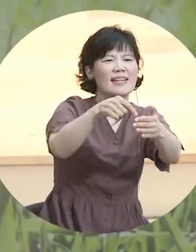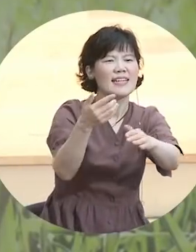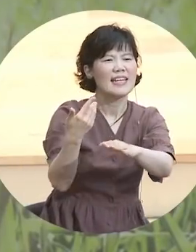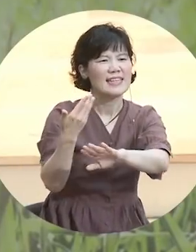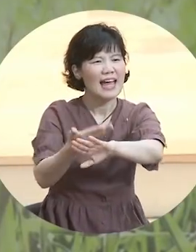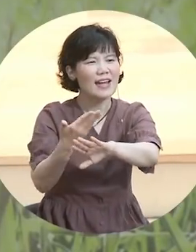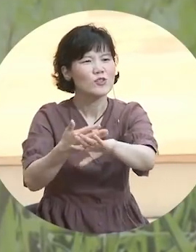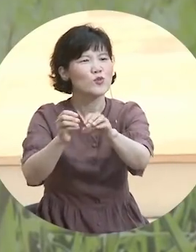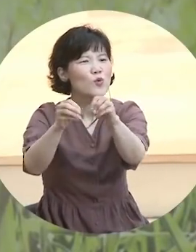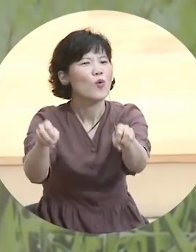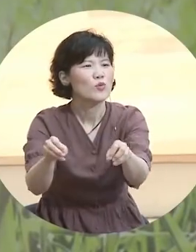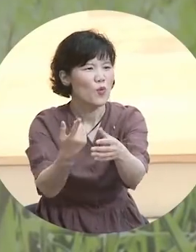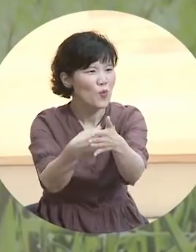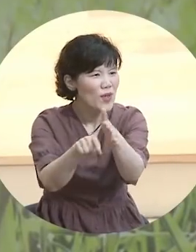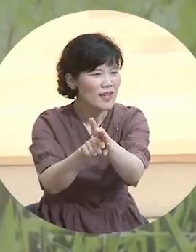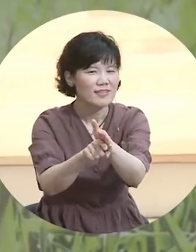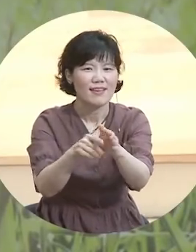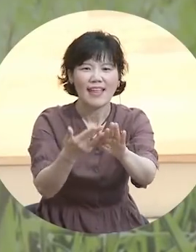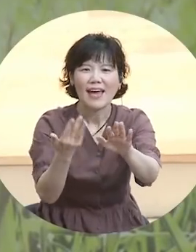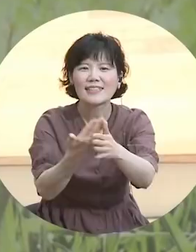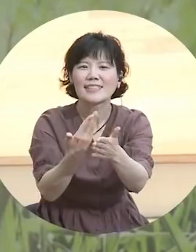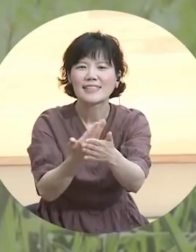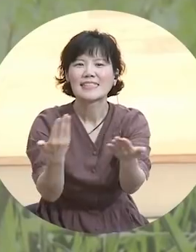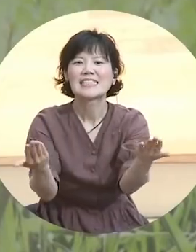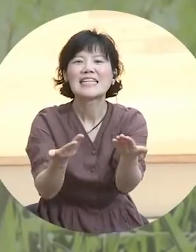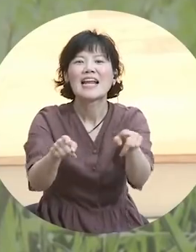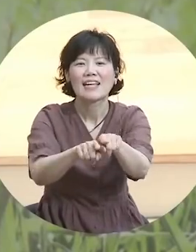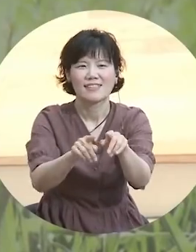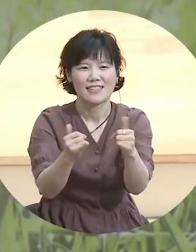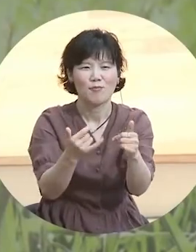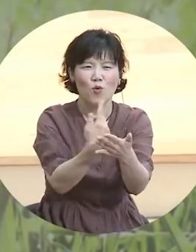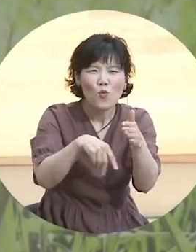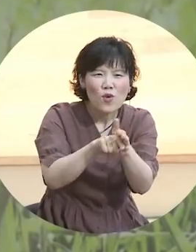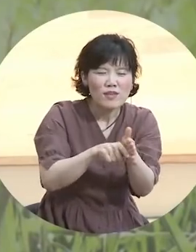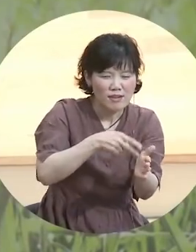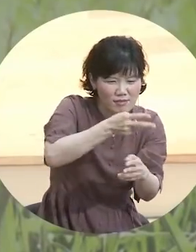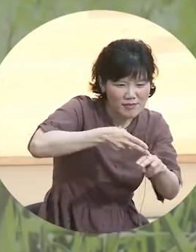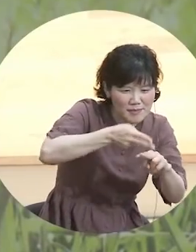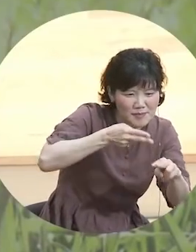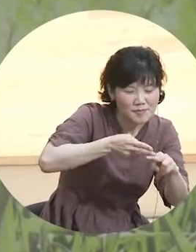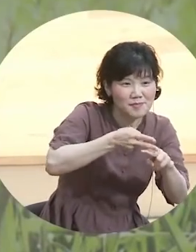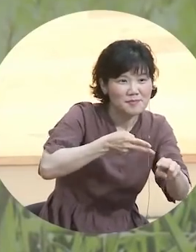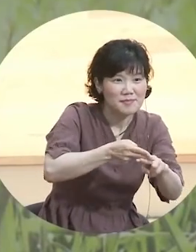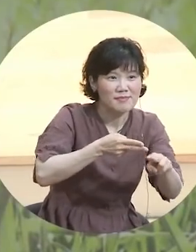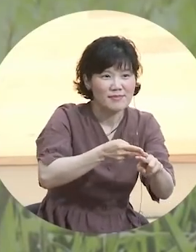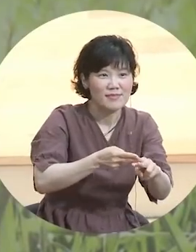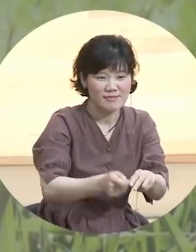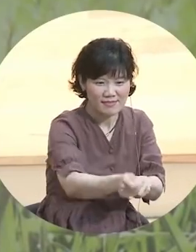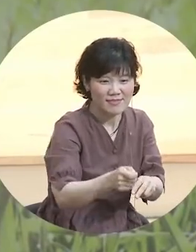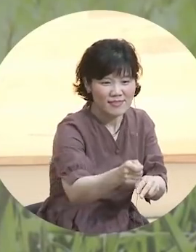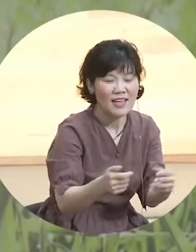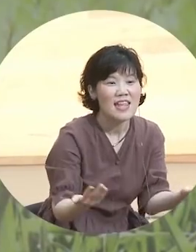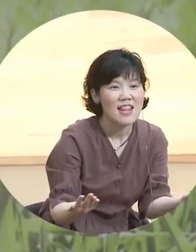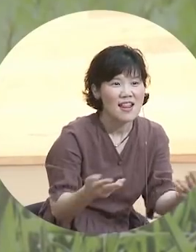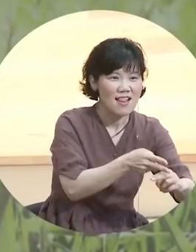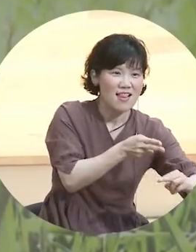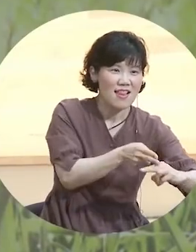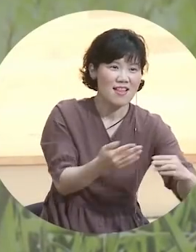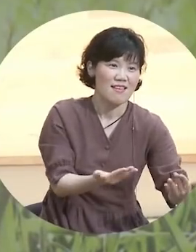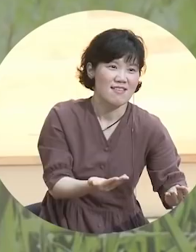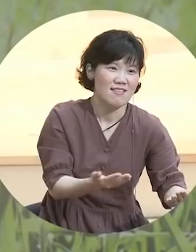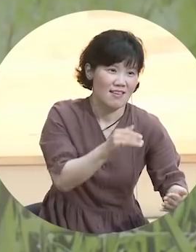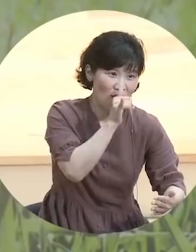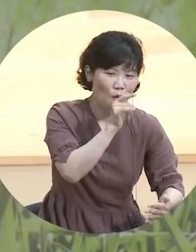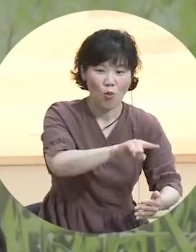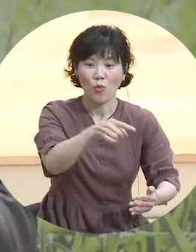가지고 열심히 지금 저녁 식사 준비를 하는 거예요. 요리를 하는 게 촥촥촥 해가지고 볶기도 하고 막 열심히 땀 흘려서 일하는 거예요.